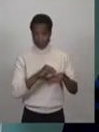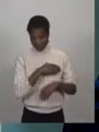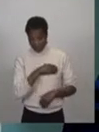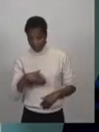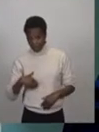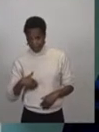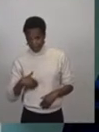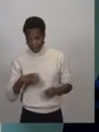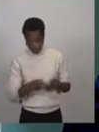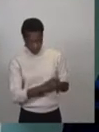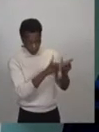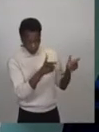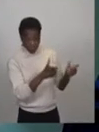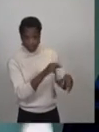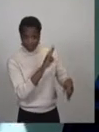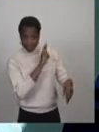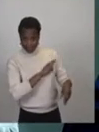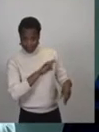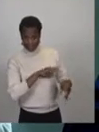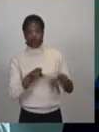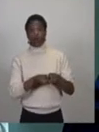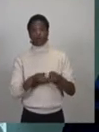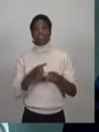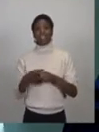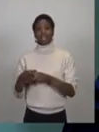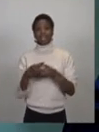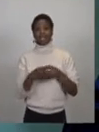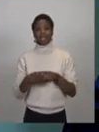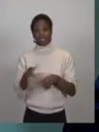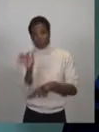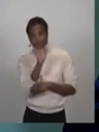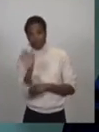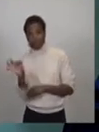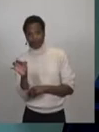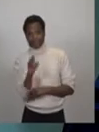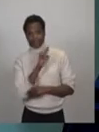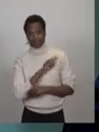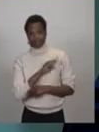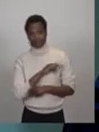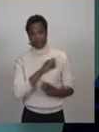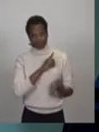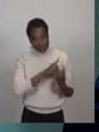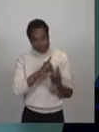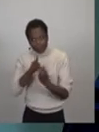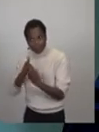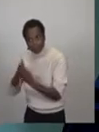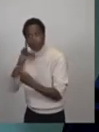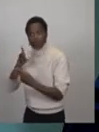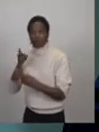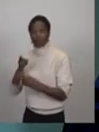des assureurs concernés ainsi que la Fédération française de l'assurance à participer à un tour de table qui permettra d'apporter un soutien